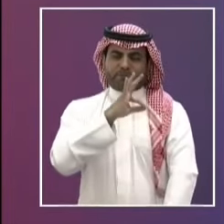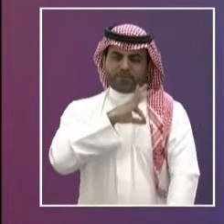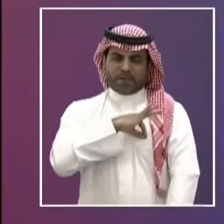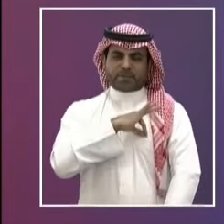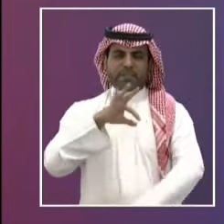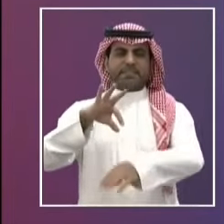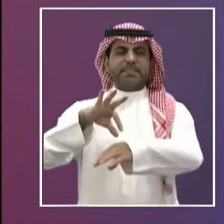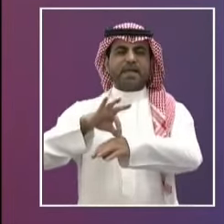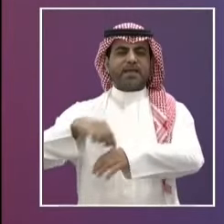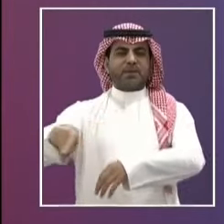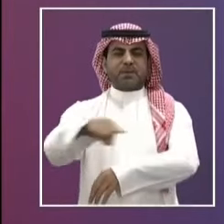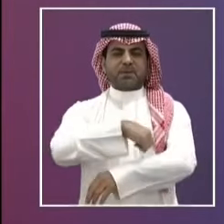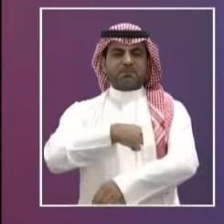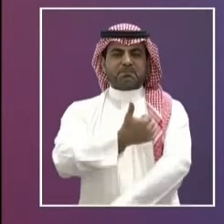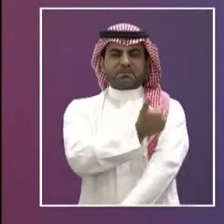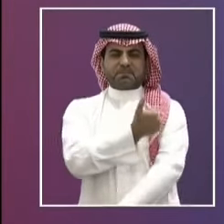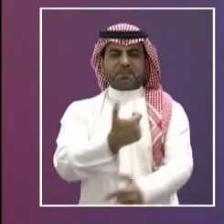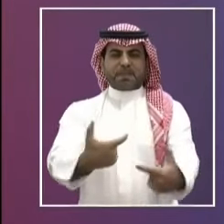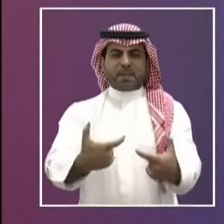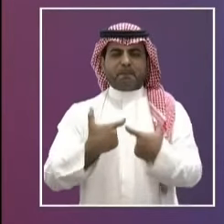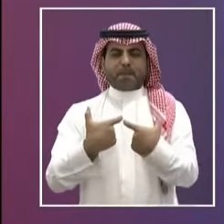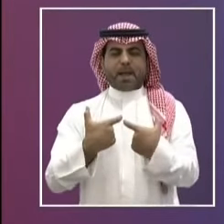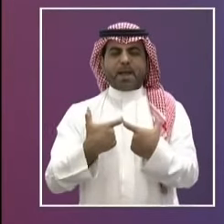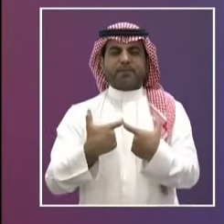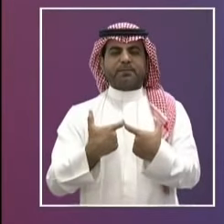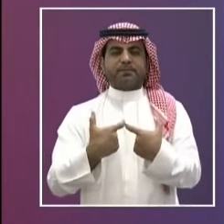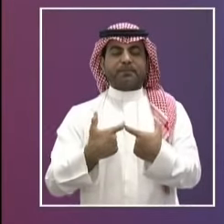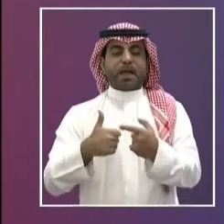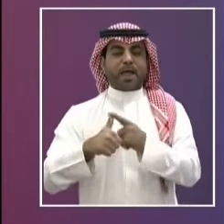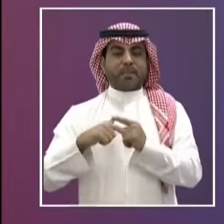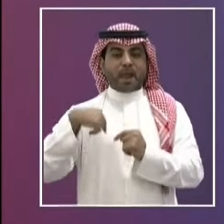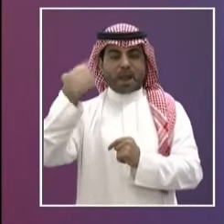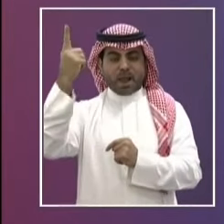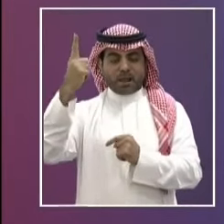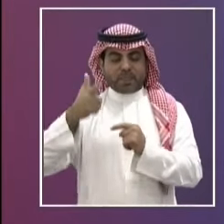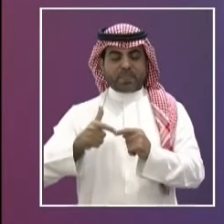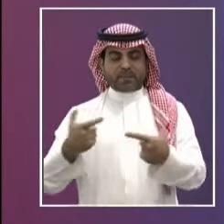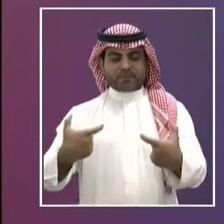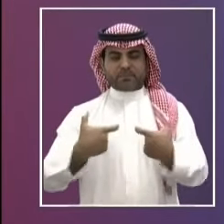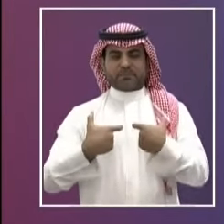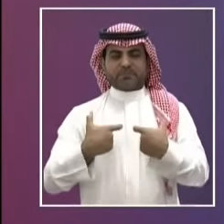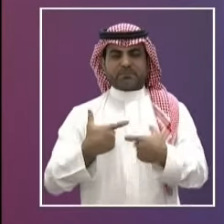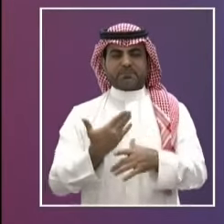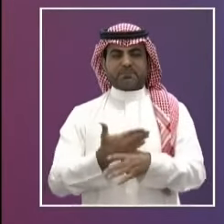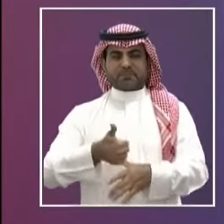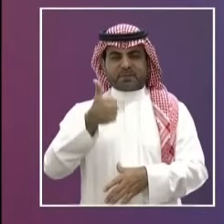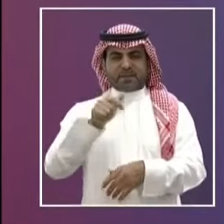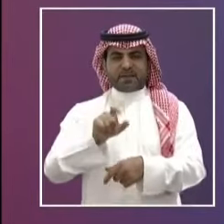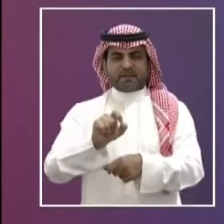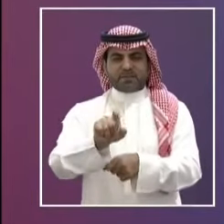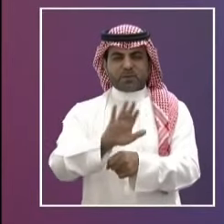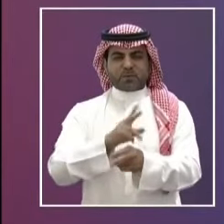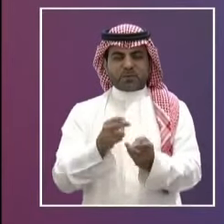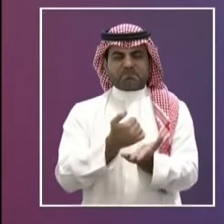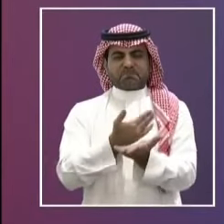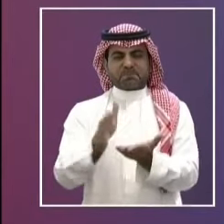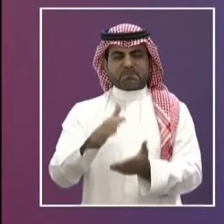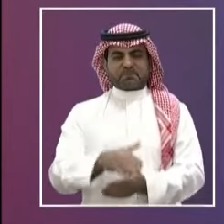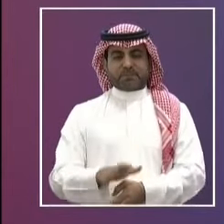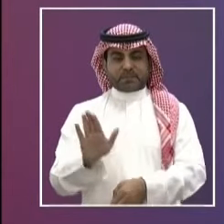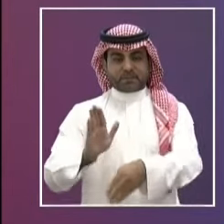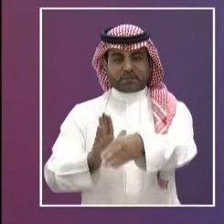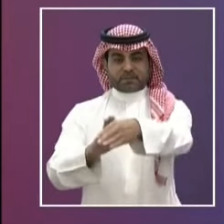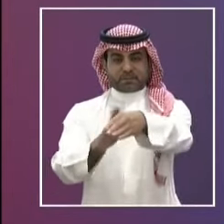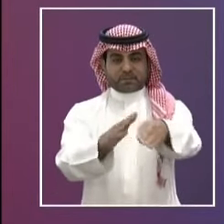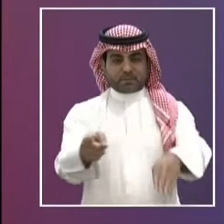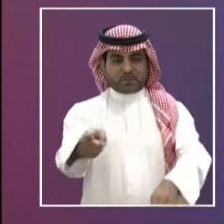الإنسان وتحميه بإذن الله من مضار هذه الجراثيم وتقيه من شرورها. فلذلك ننبه الجميع عدم